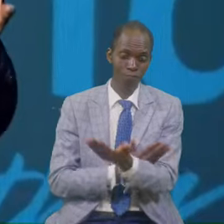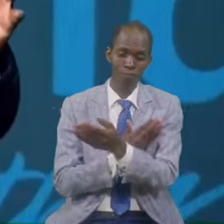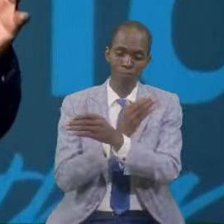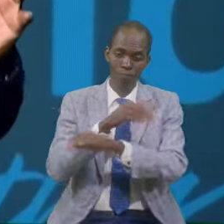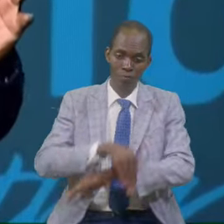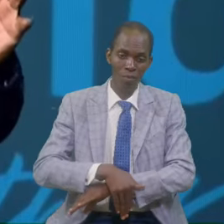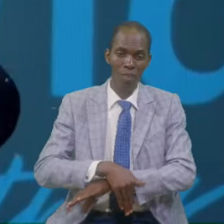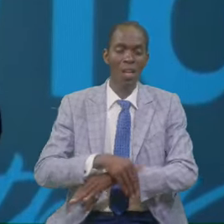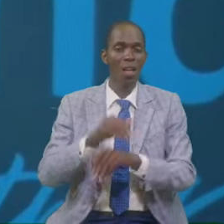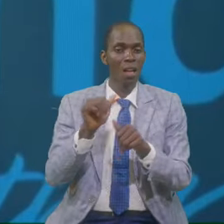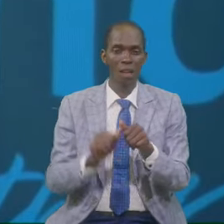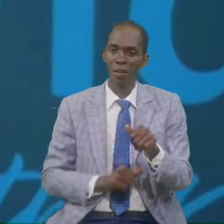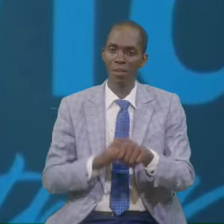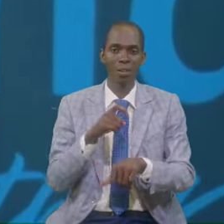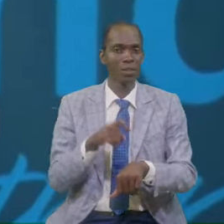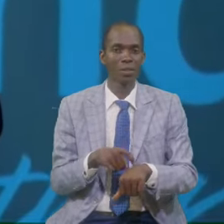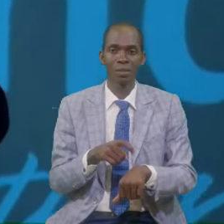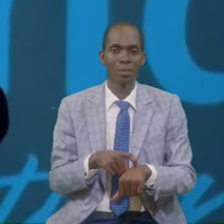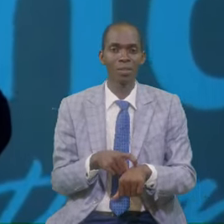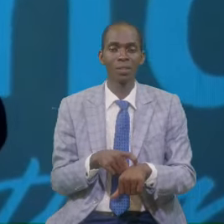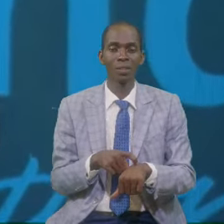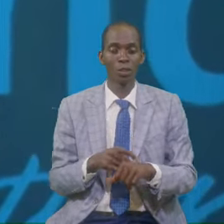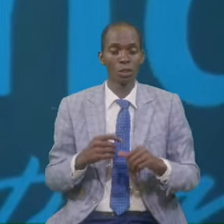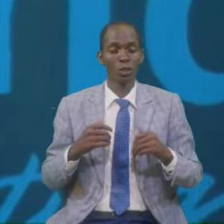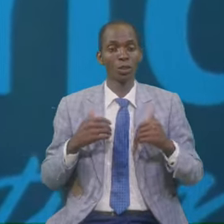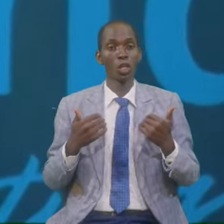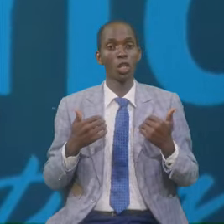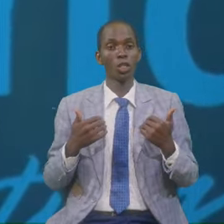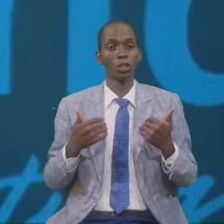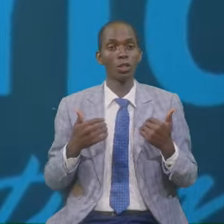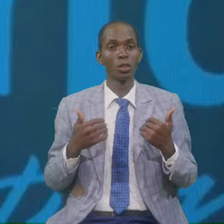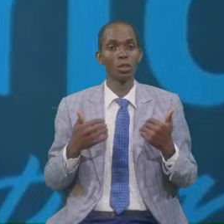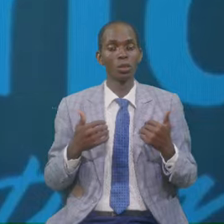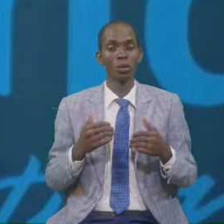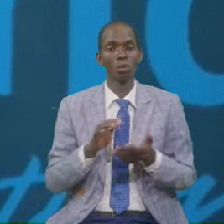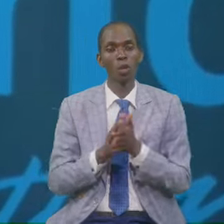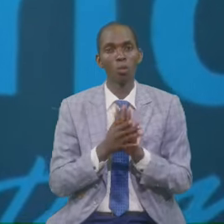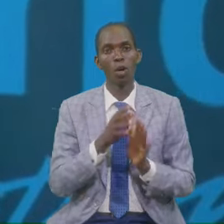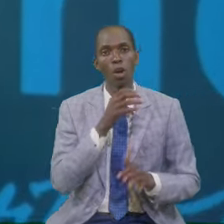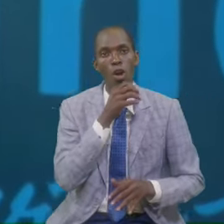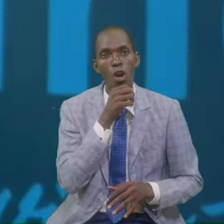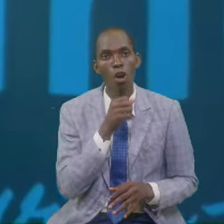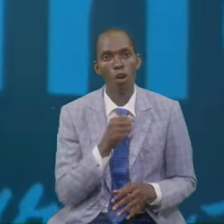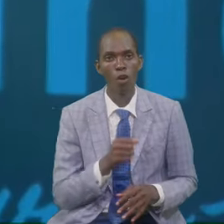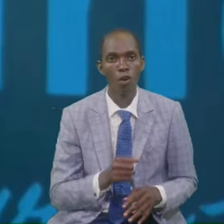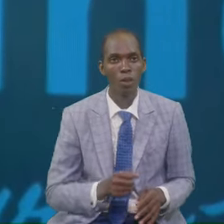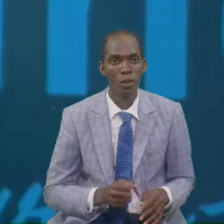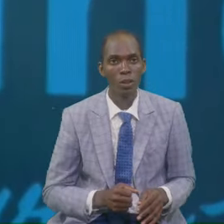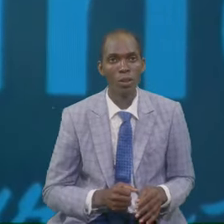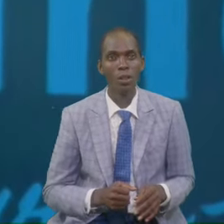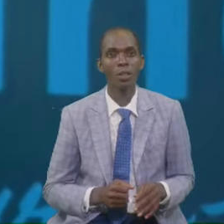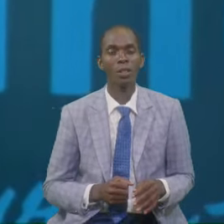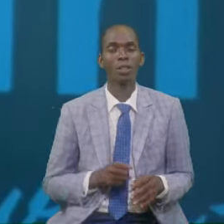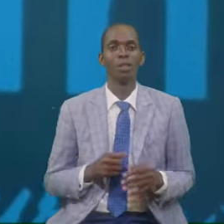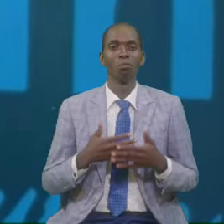season, ప్రతి వ్యక్తి కూడా, young, getting older, మీరు పెద్దవాళ్ళు అయిపోతున్నారు, breathing your last breath,